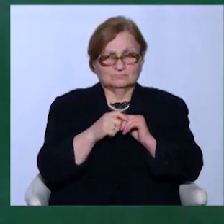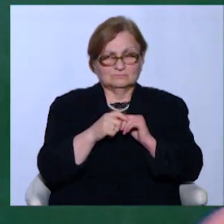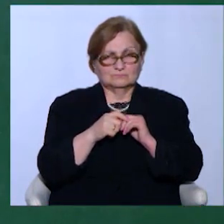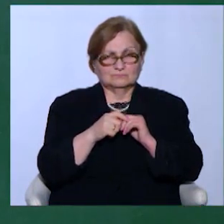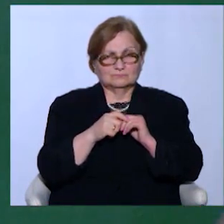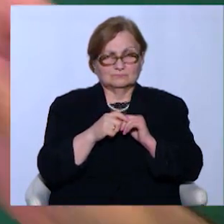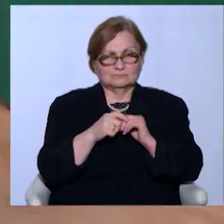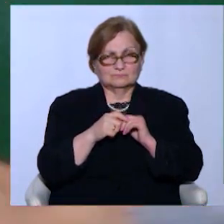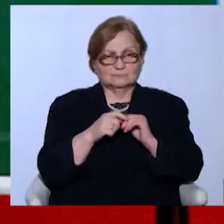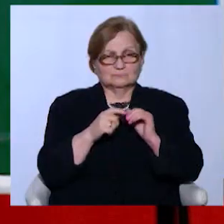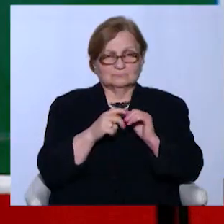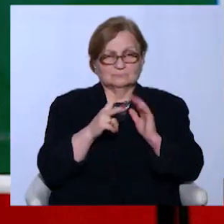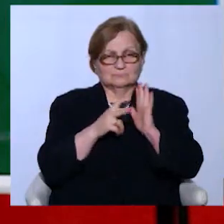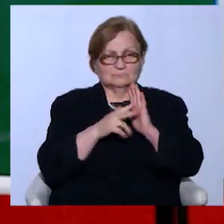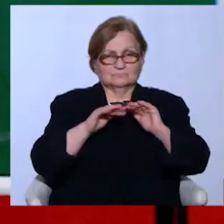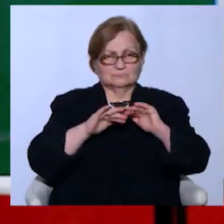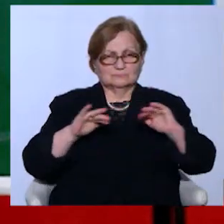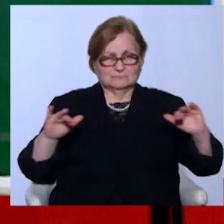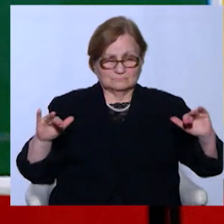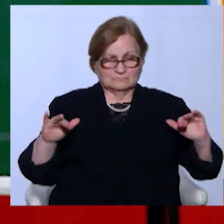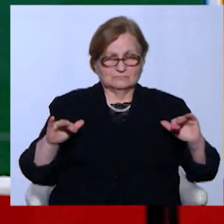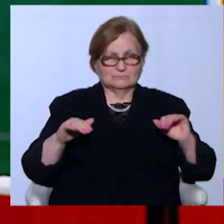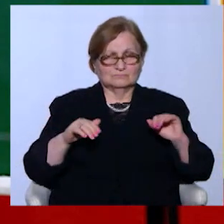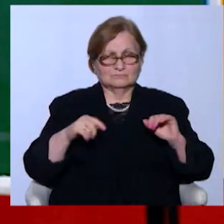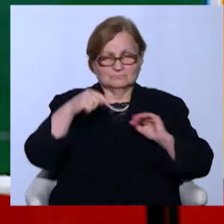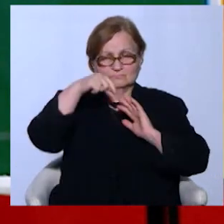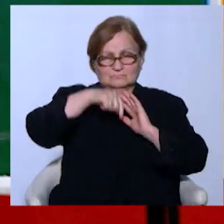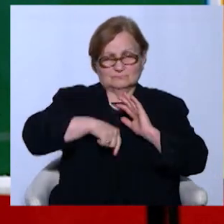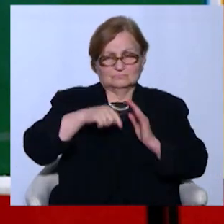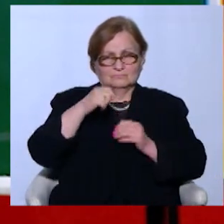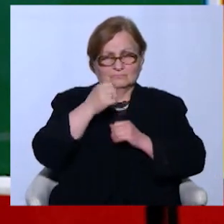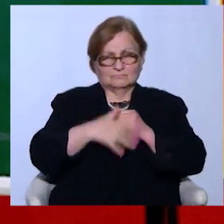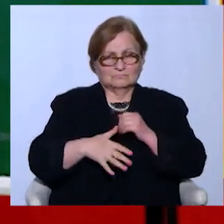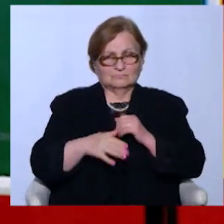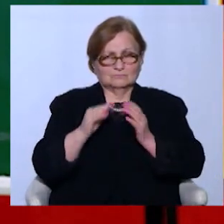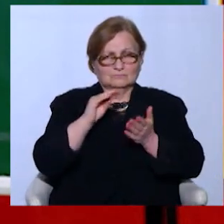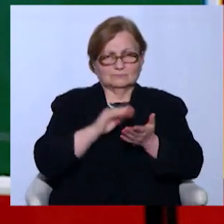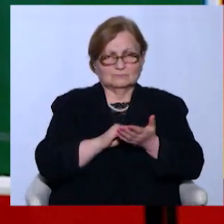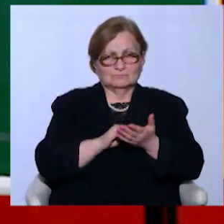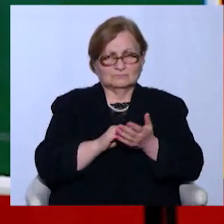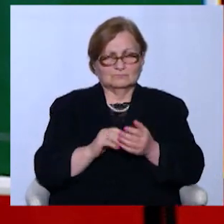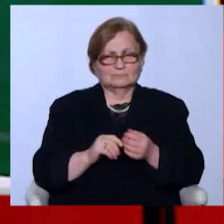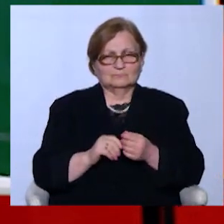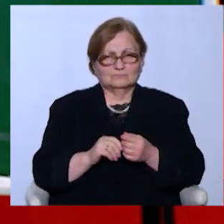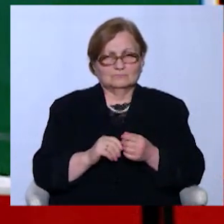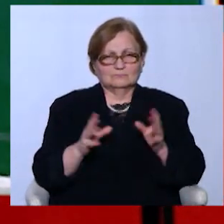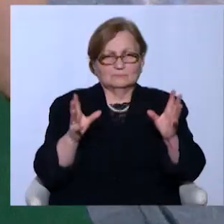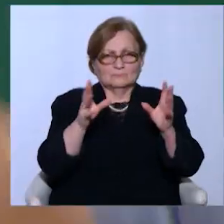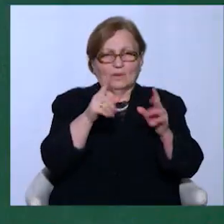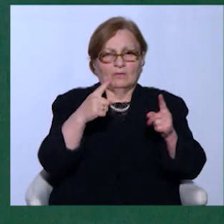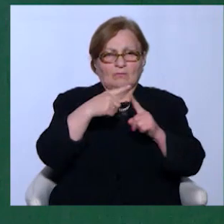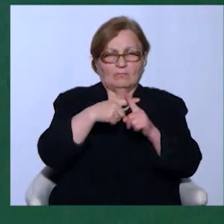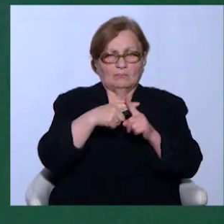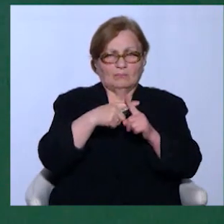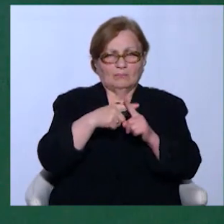იგი, როგორც თქვით, 8 და 7 ისე უნდა გავწიო და მათ შორის უნდა ჩავწერო რიცხვი. ჯამი არის 15.